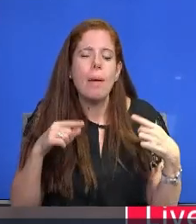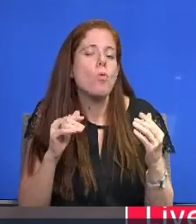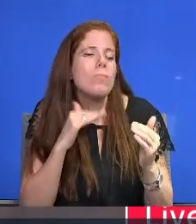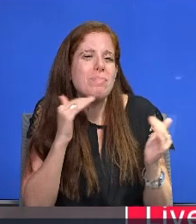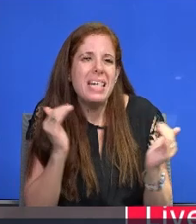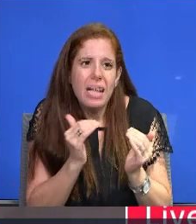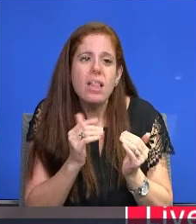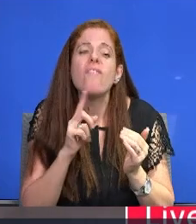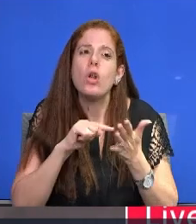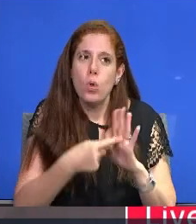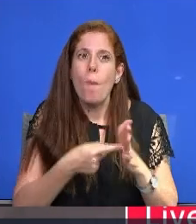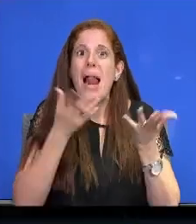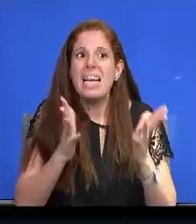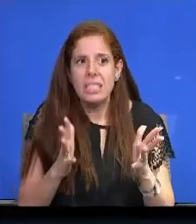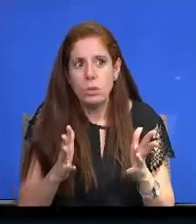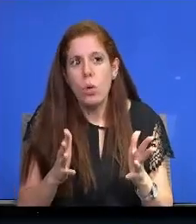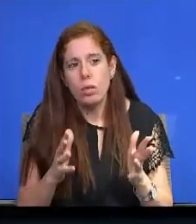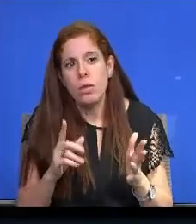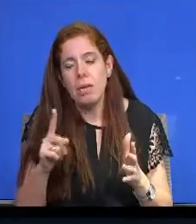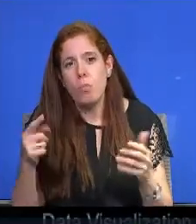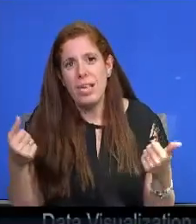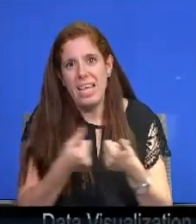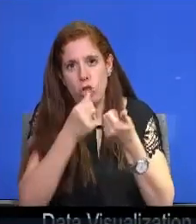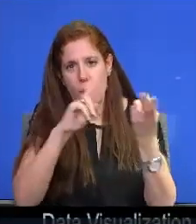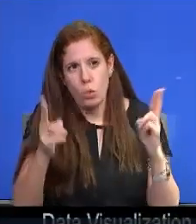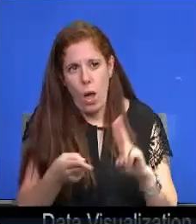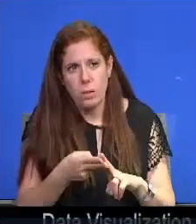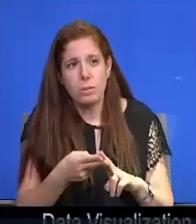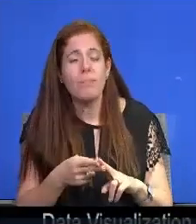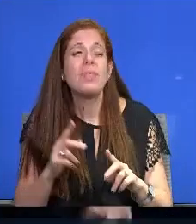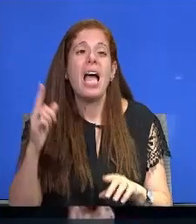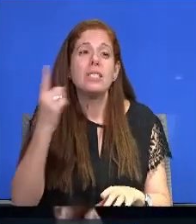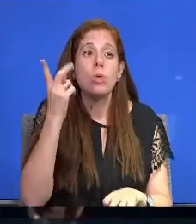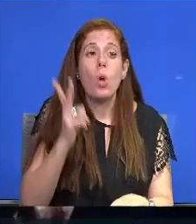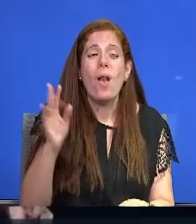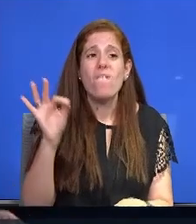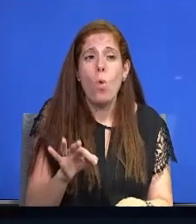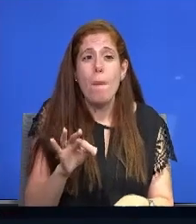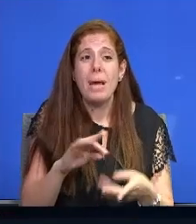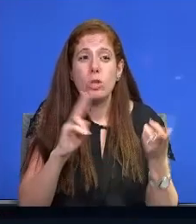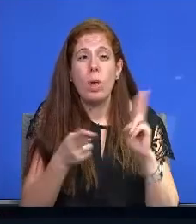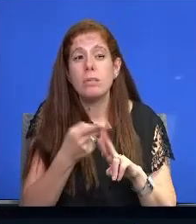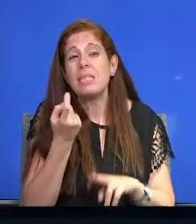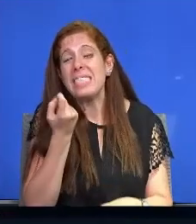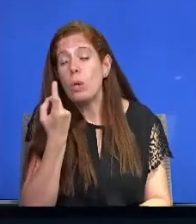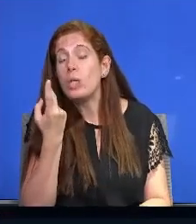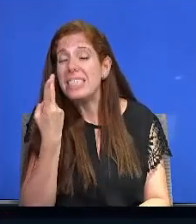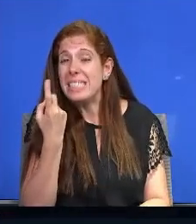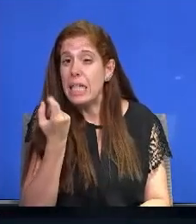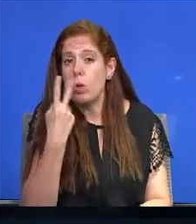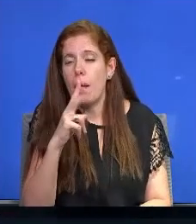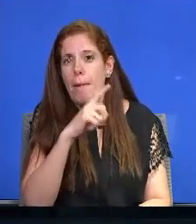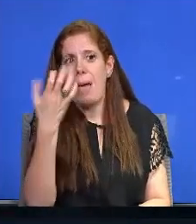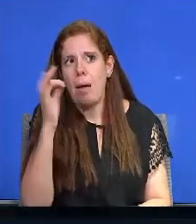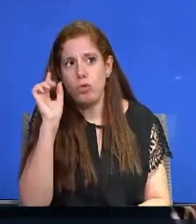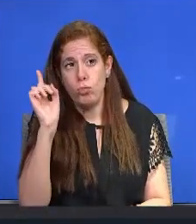make a terrible mess if it collided with Earth. האסטרואיד שלנו עלול לפגוע בכדור הארץ בעוד קצת יותר מ-150 שנה, אבל אל דאגה, לא